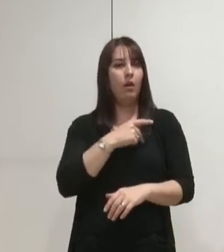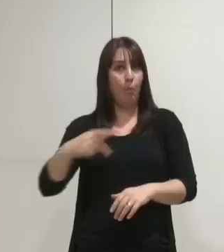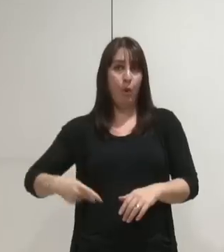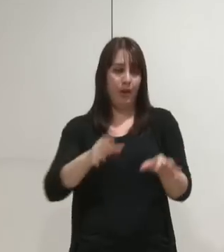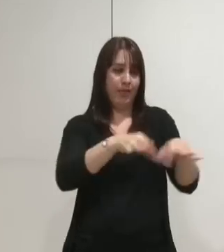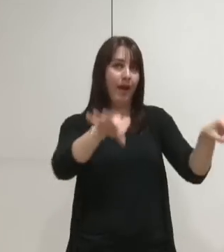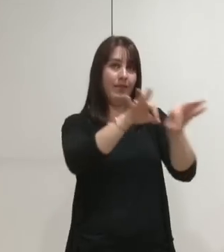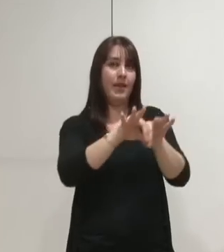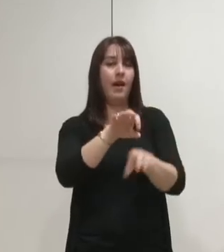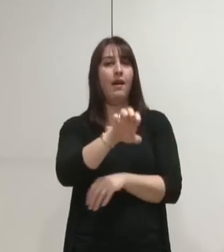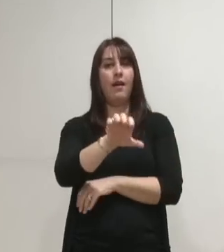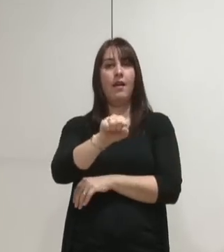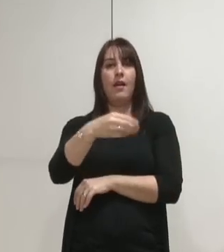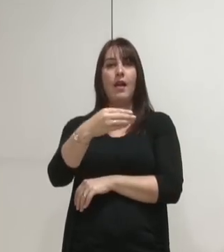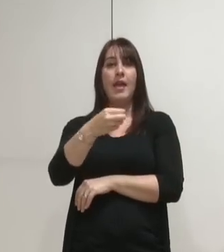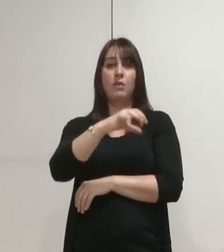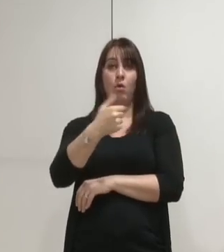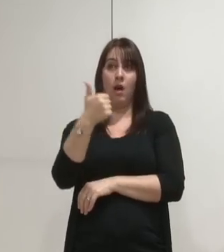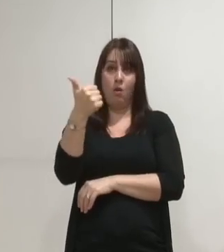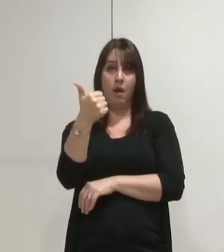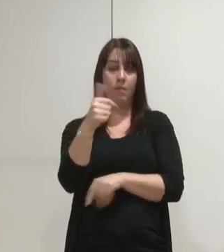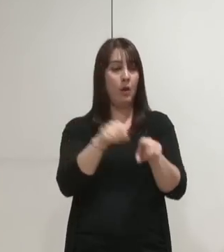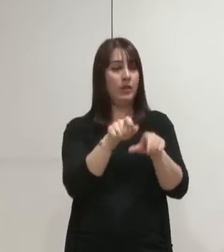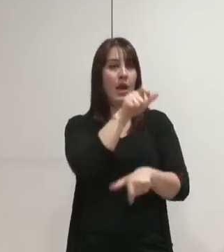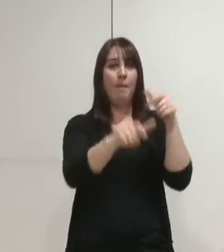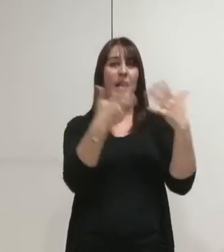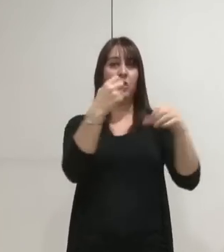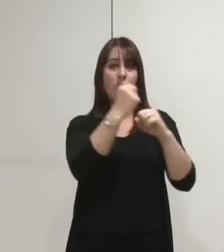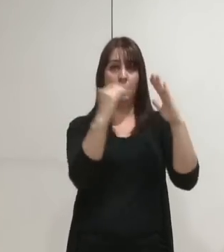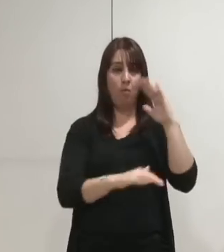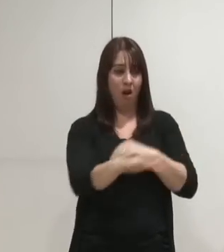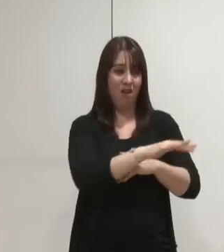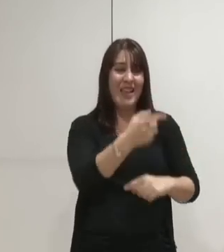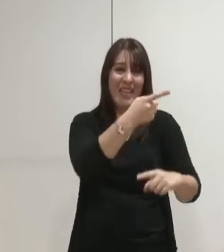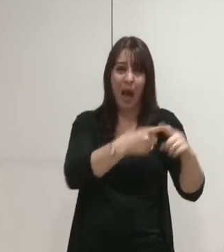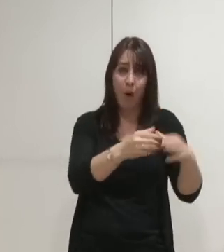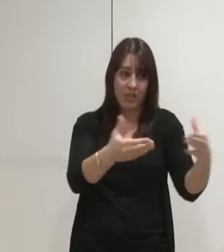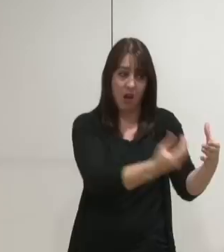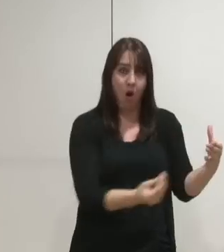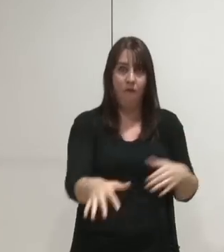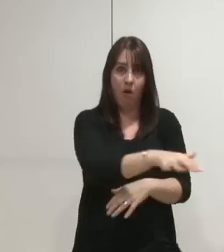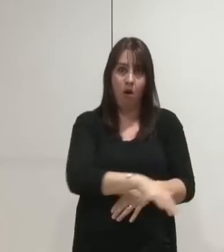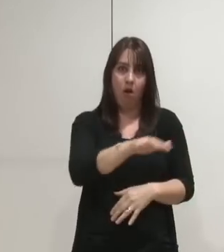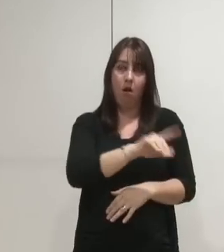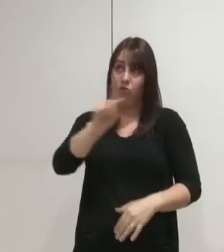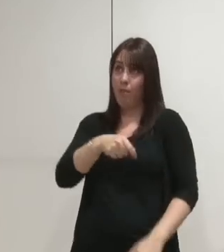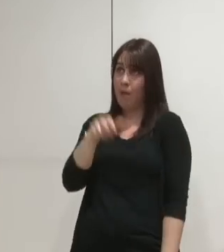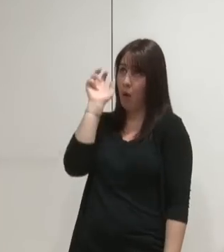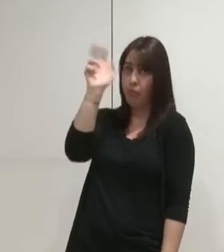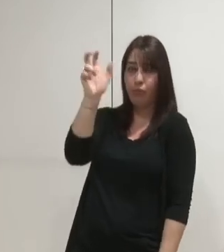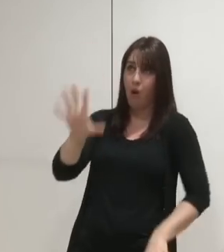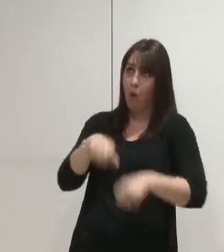terrain Esmonin et bien que la protection des mineurs qui représente la moitié de la population du camp relève de sa compétence